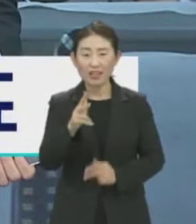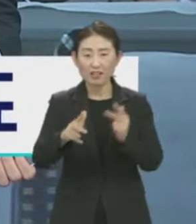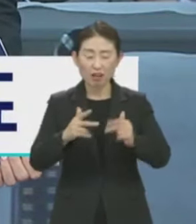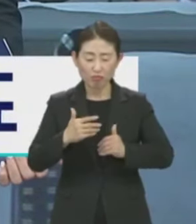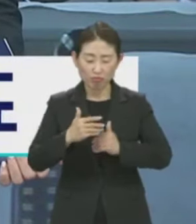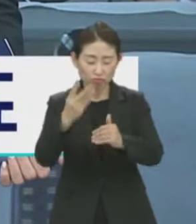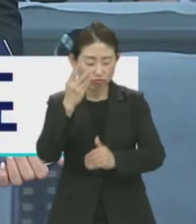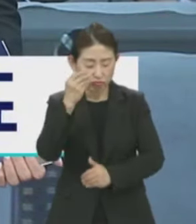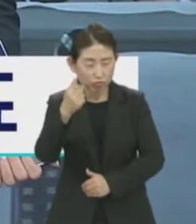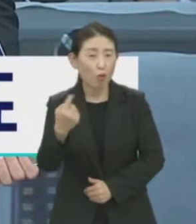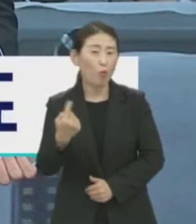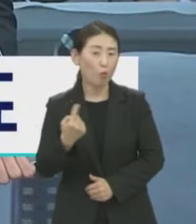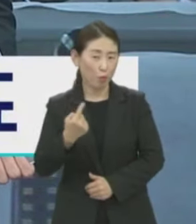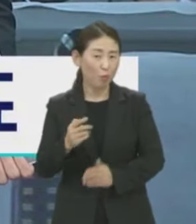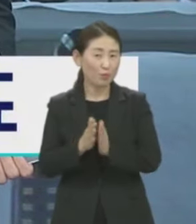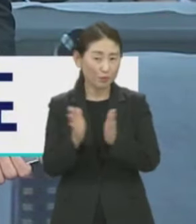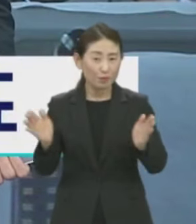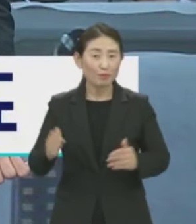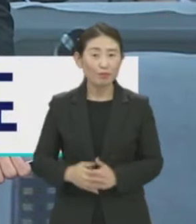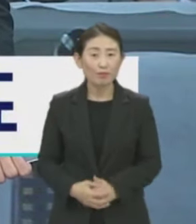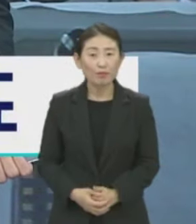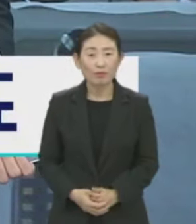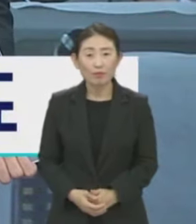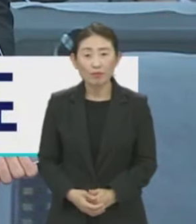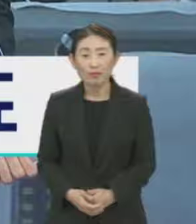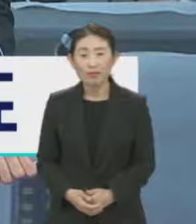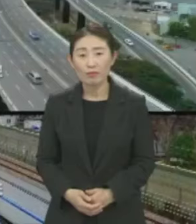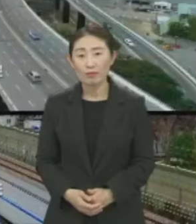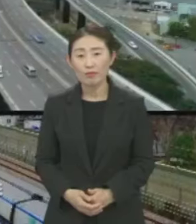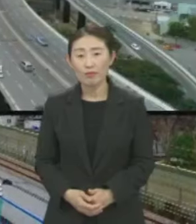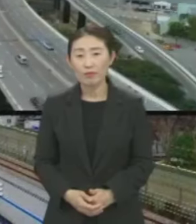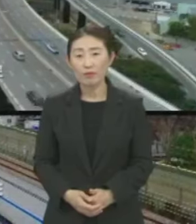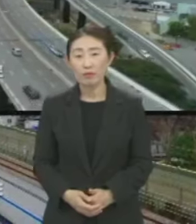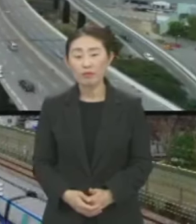것으로 보입니다. 이선학 기자가 보도합니다.